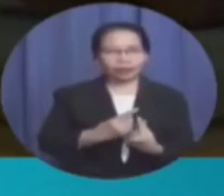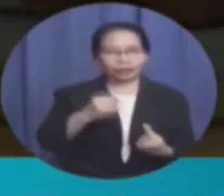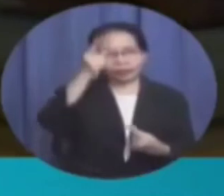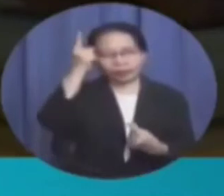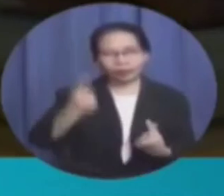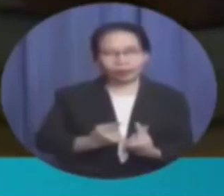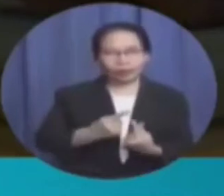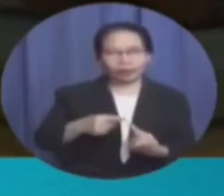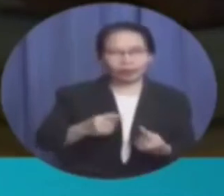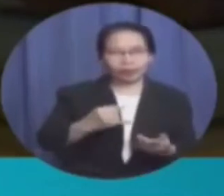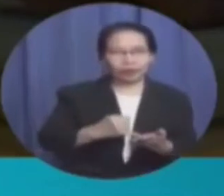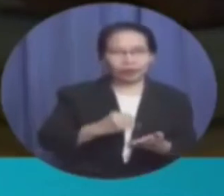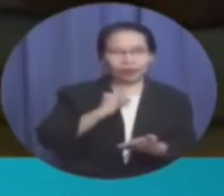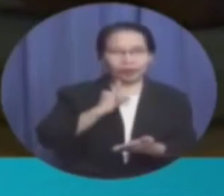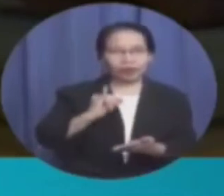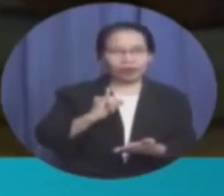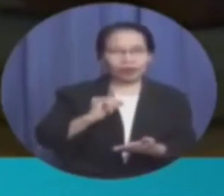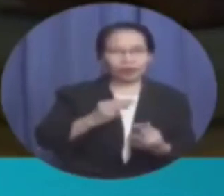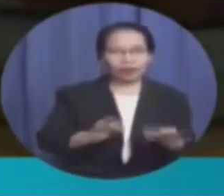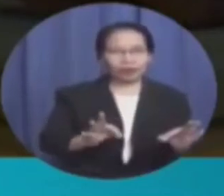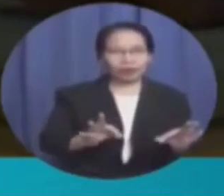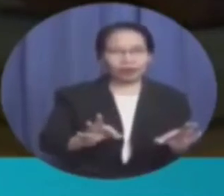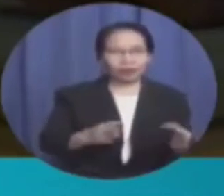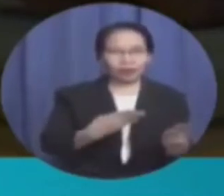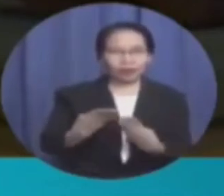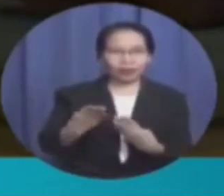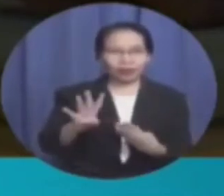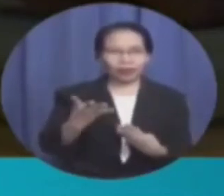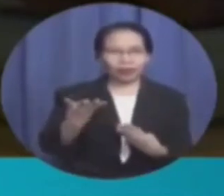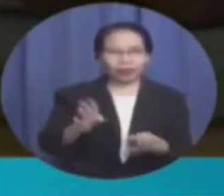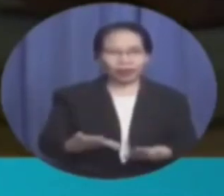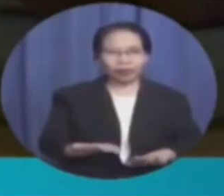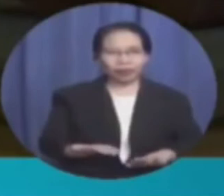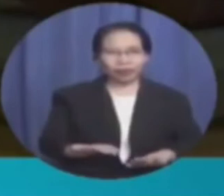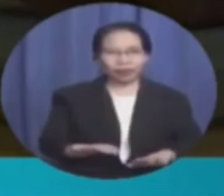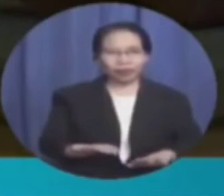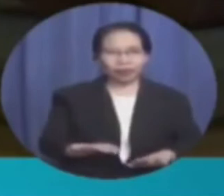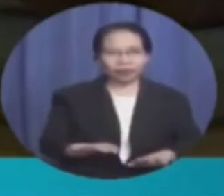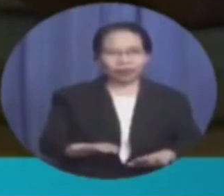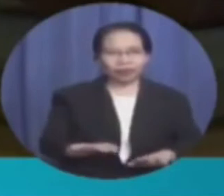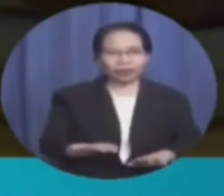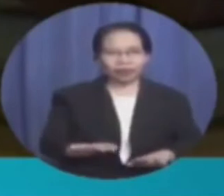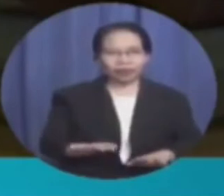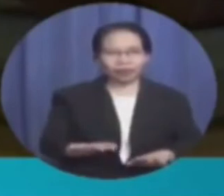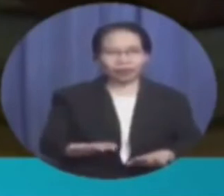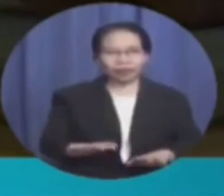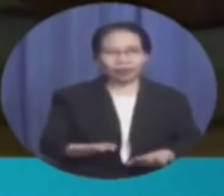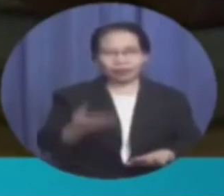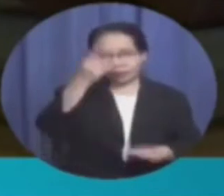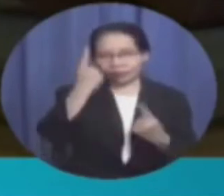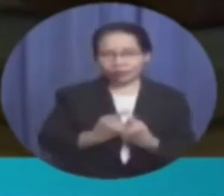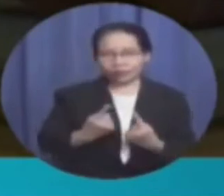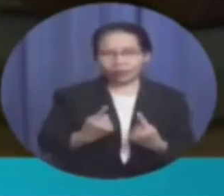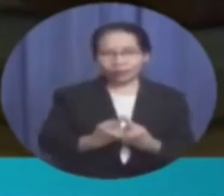kasalanan, at ang kasalanan pagka malaki na ay namumunga ng kamatayan. Ang